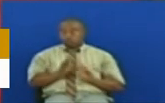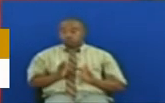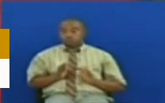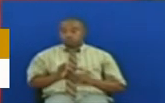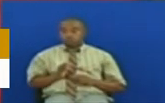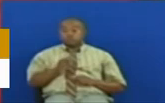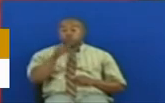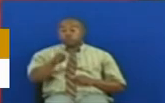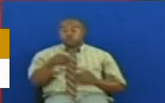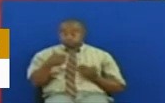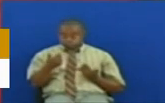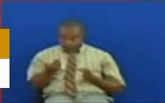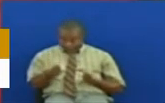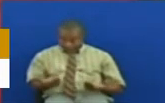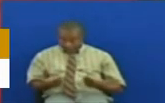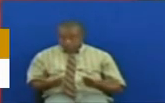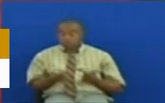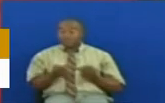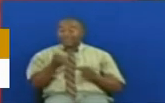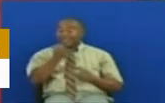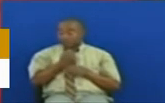akifanya kwa niaba yake, kwa niaba ya mawaziri hawa,